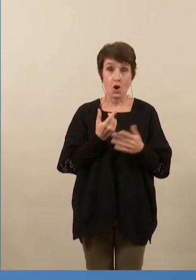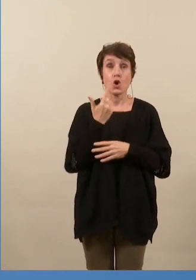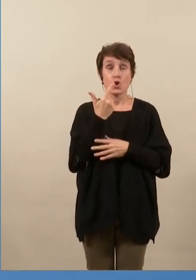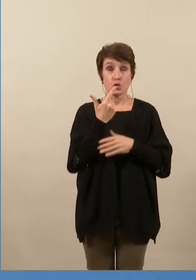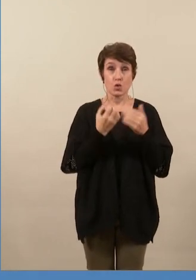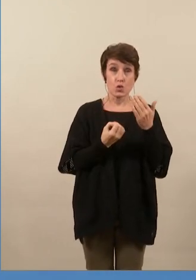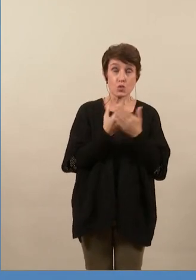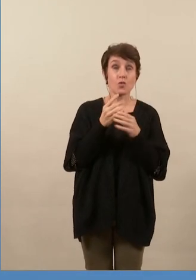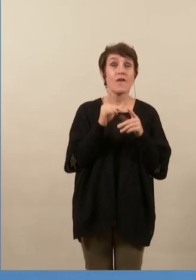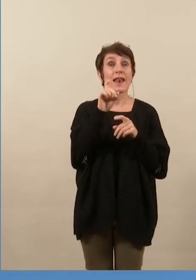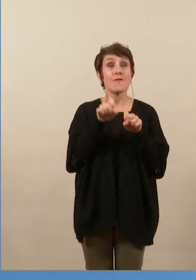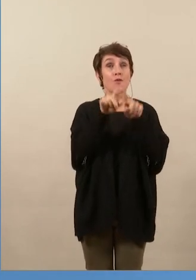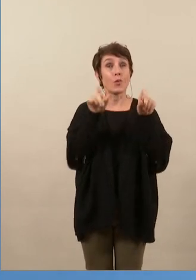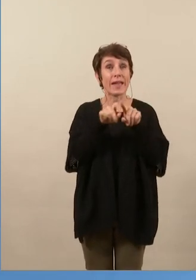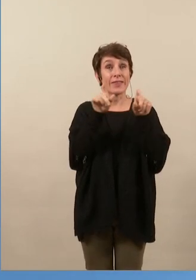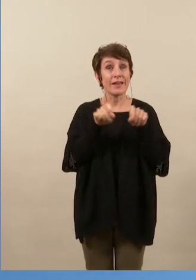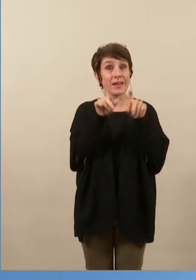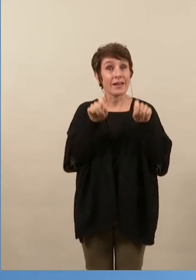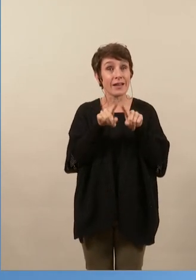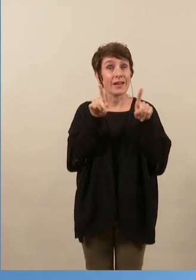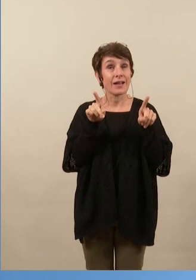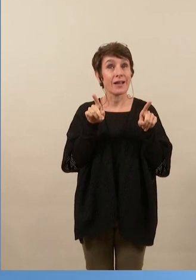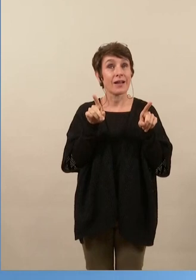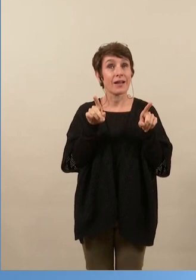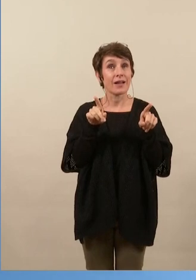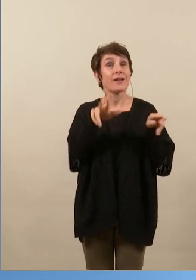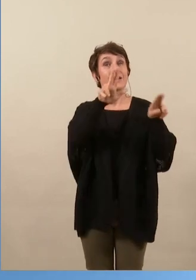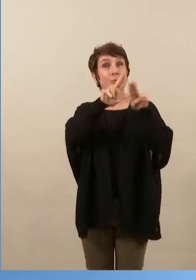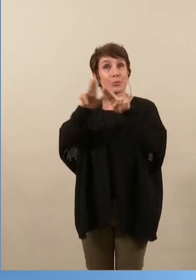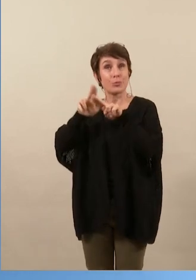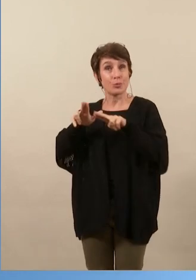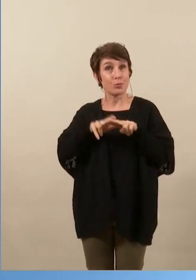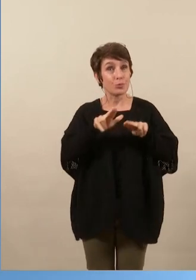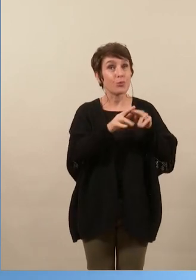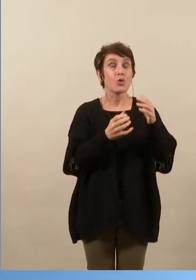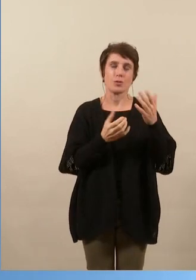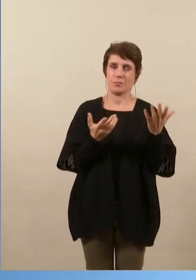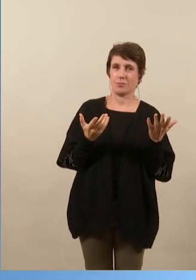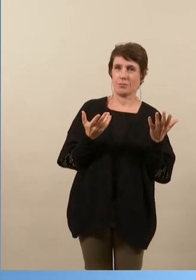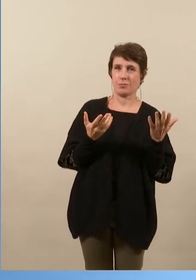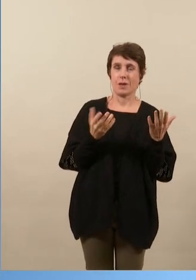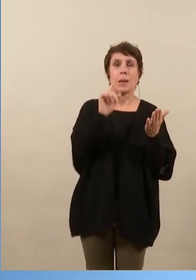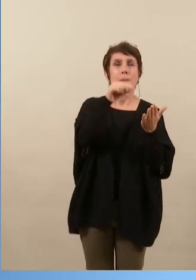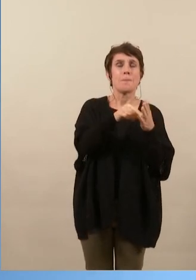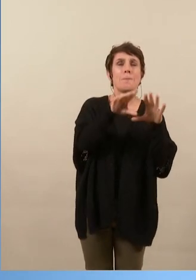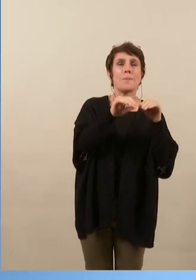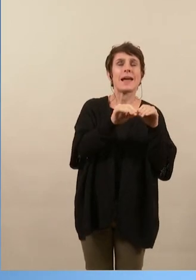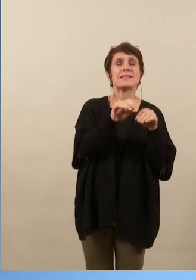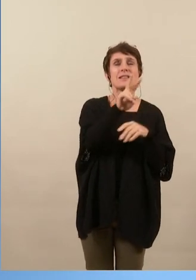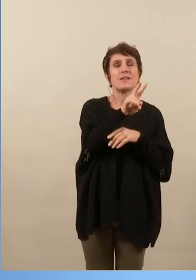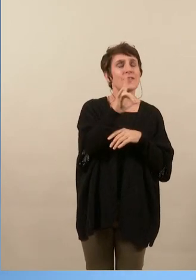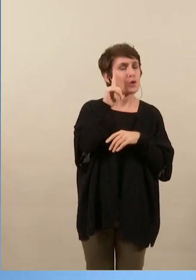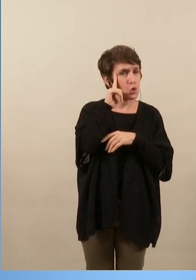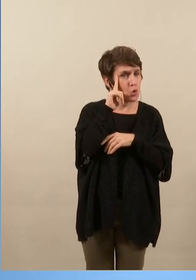c'est des nouvelles fontaines qui qui qui sont nouvelles en fait la réhabilitation de fontaines nouvelles place Victor Hugo